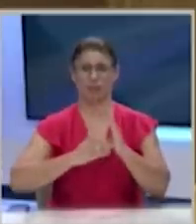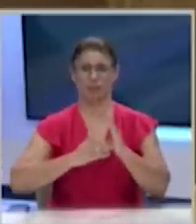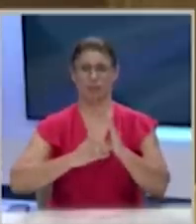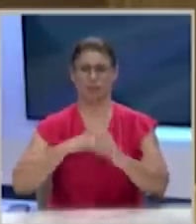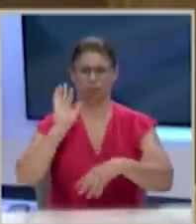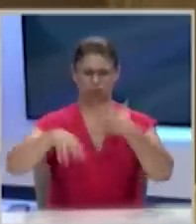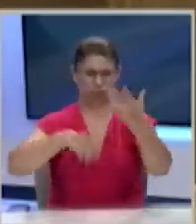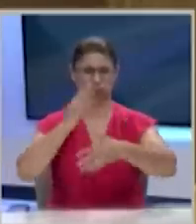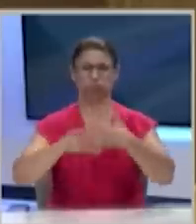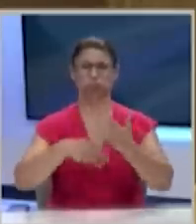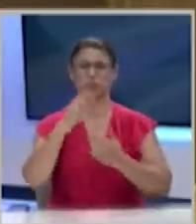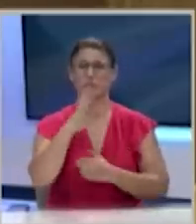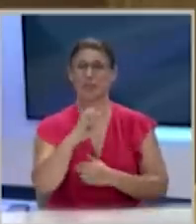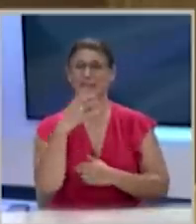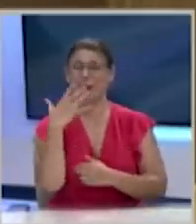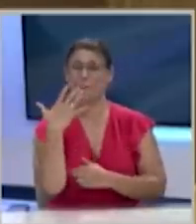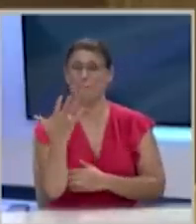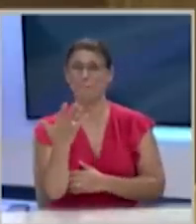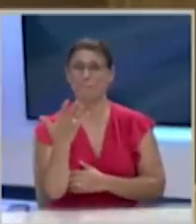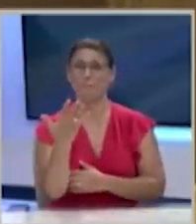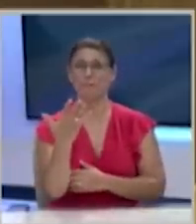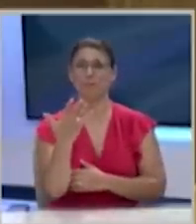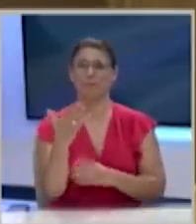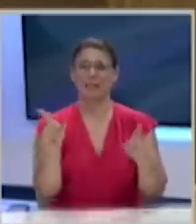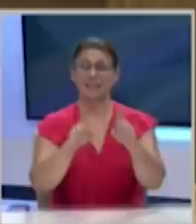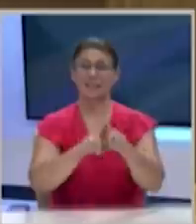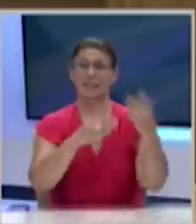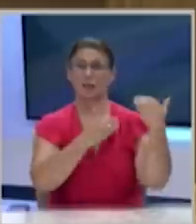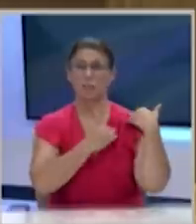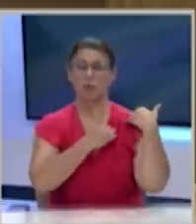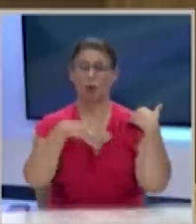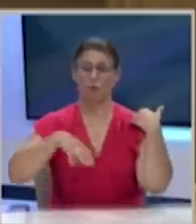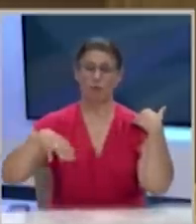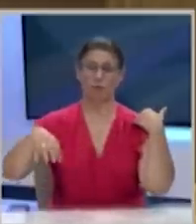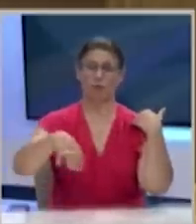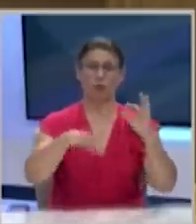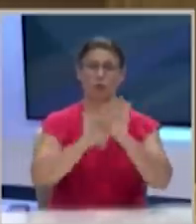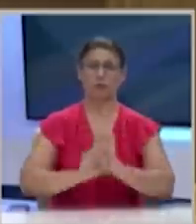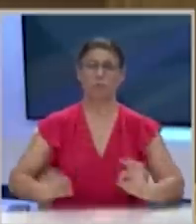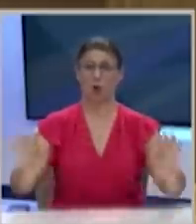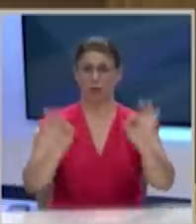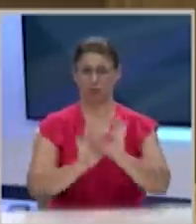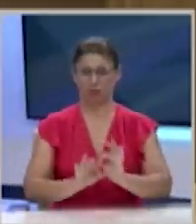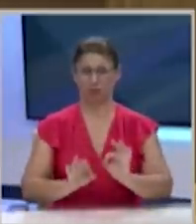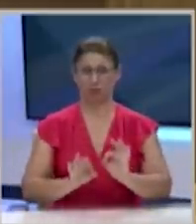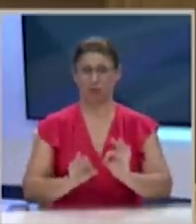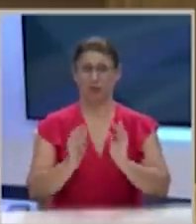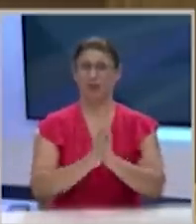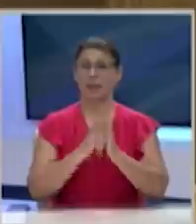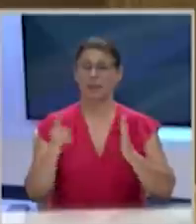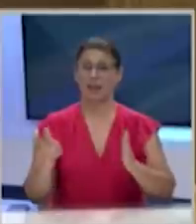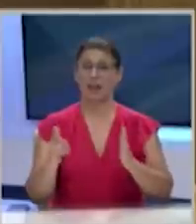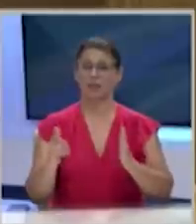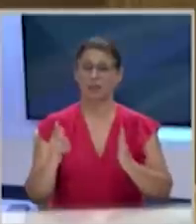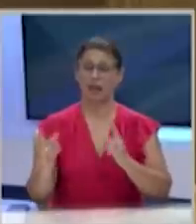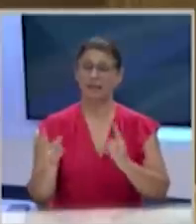αλαλούμ των 45 συναρμόδιων φορέων για την πρόληψη και 17 αντιστοίχων